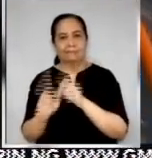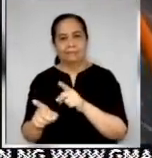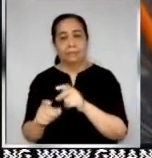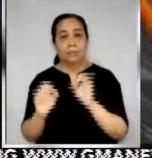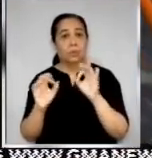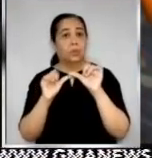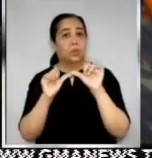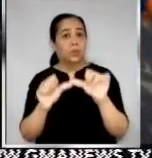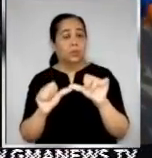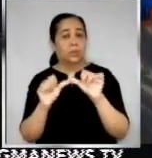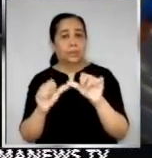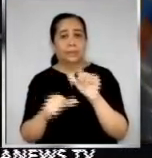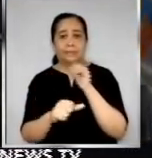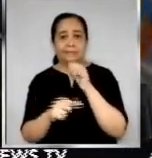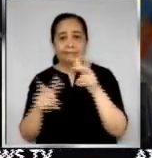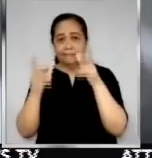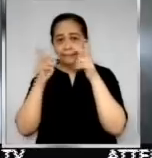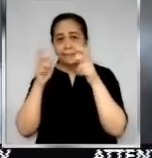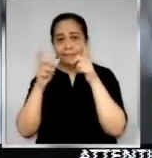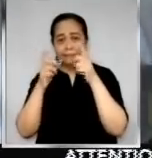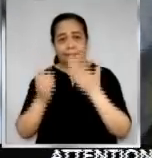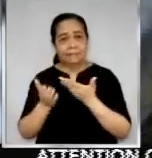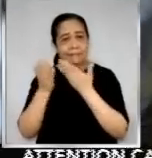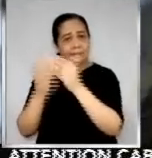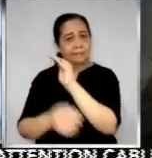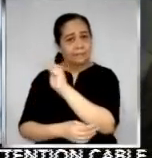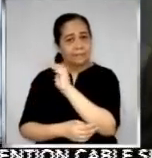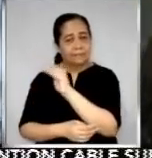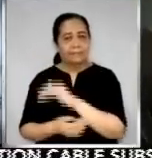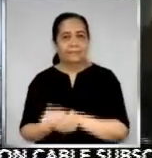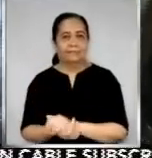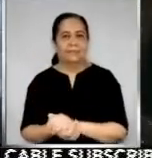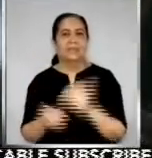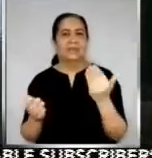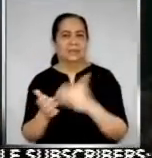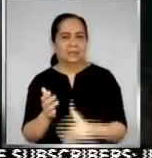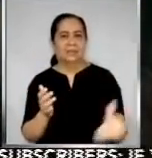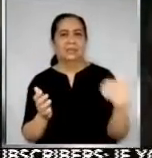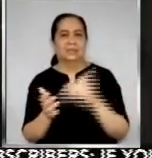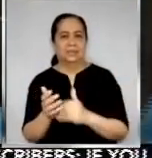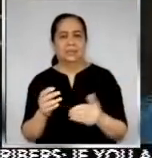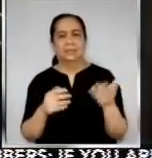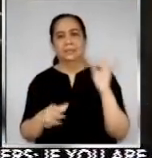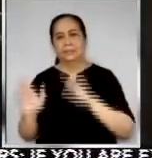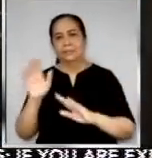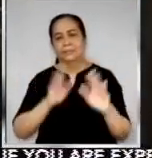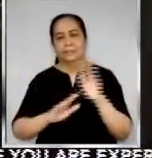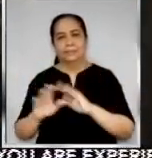hindi pakikinggan ang kanilang panawagan, pabalik-balik lang ang problema. Wala pang